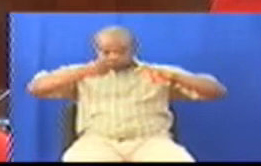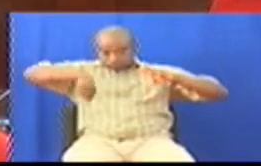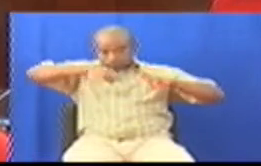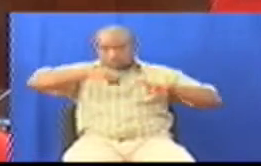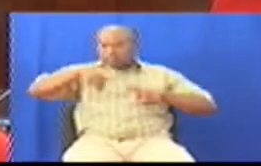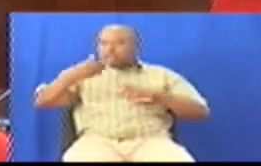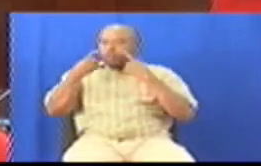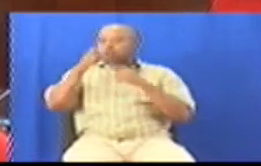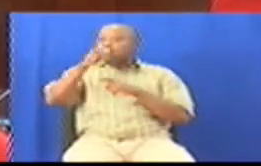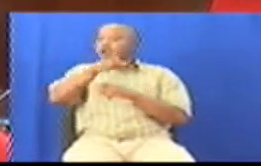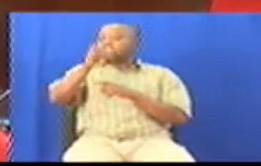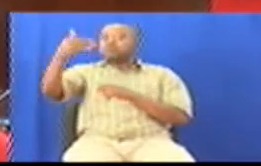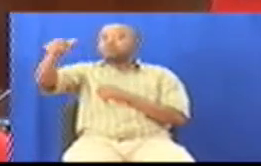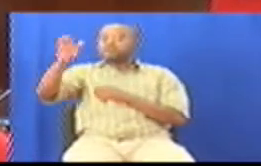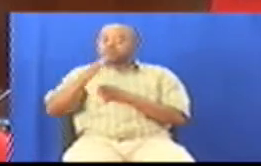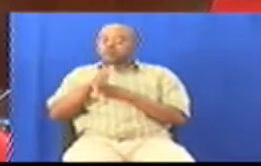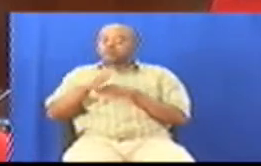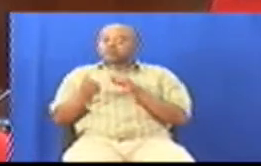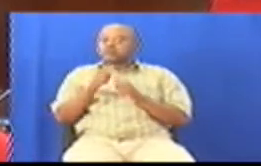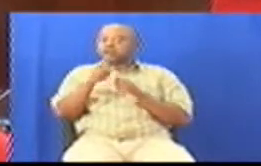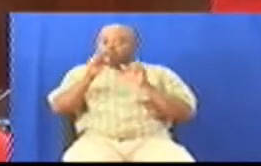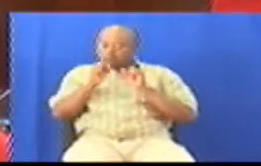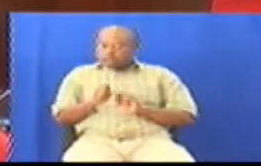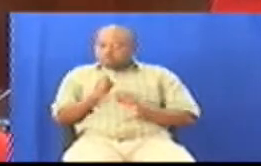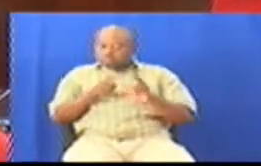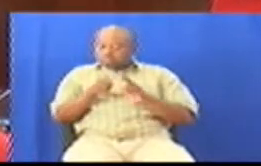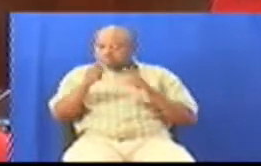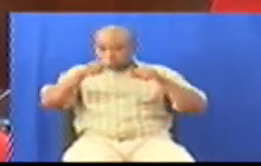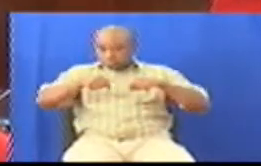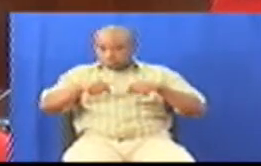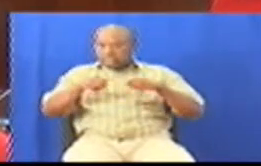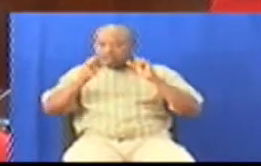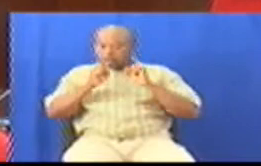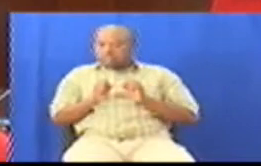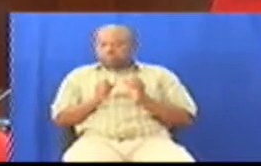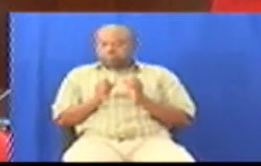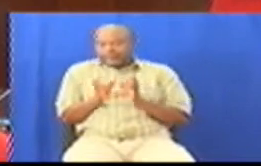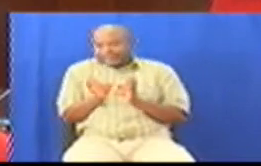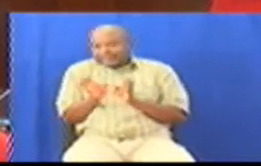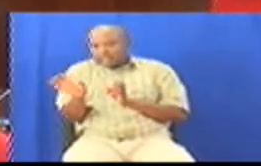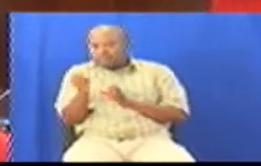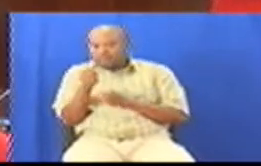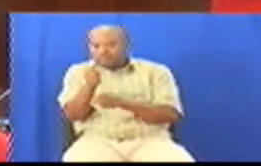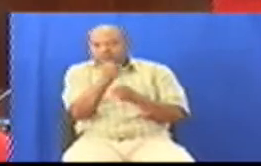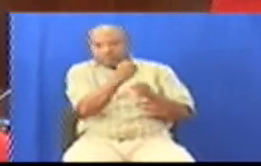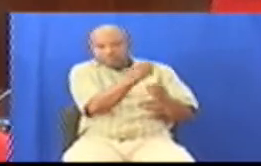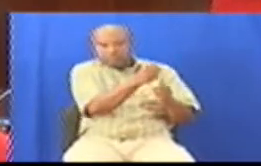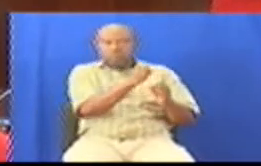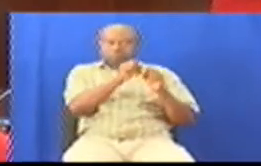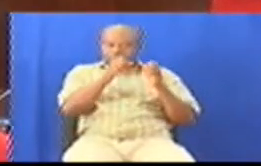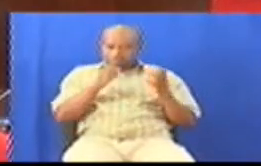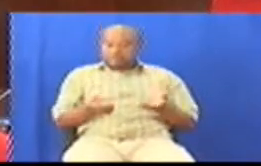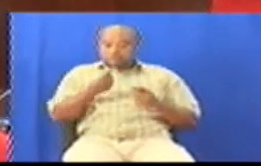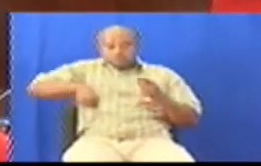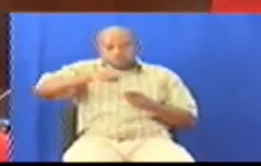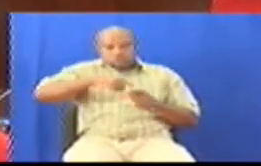kwa wananchi vile vile. Hii swala linatakiwa liwe nchi nzima, kuwe na mafungu ya kutosha, kuwe na vitenganishi vya kutosha, ili